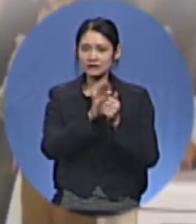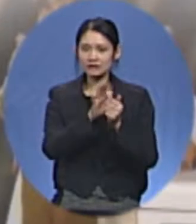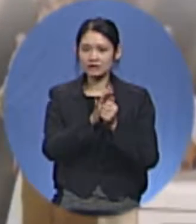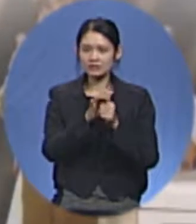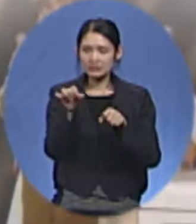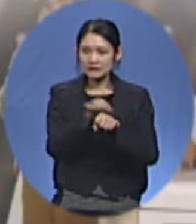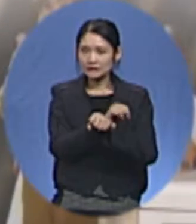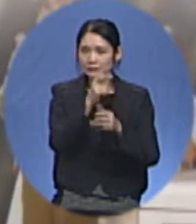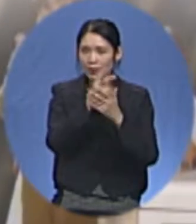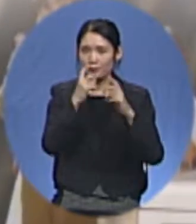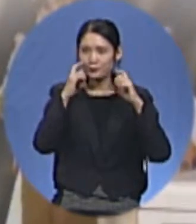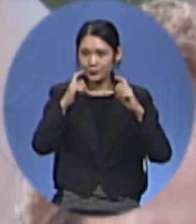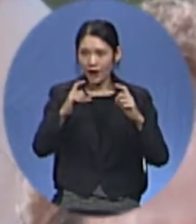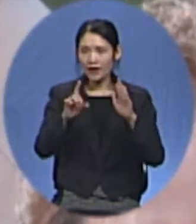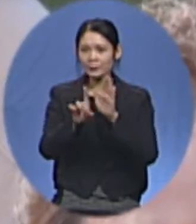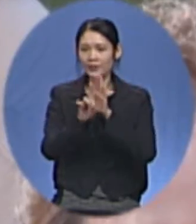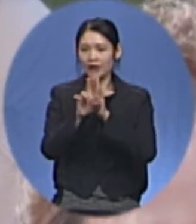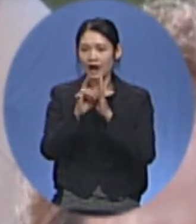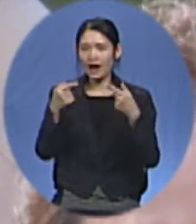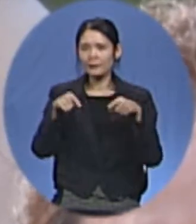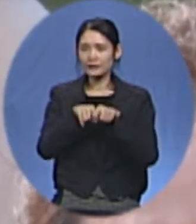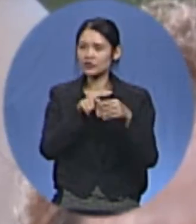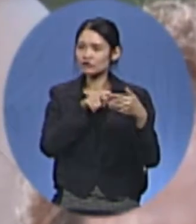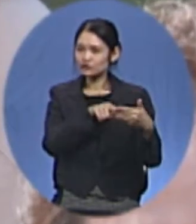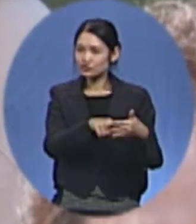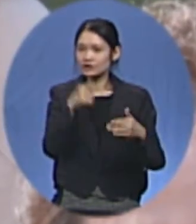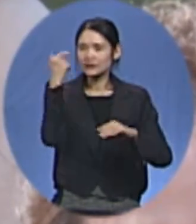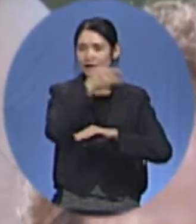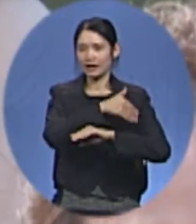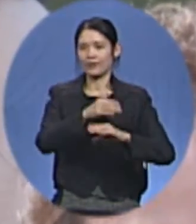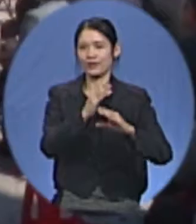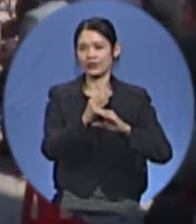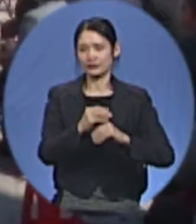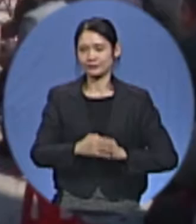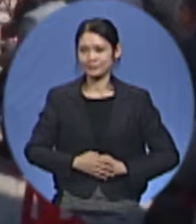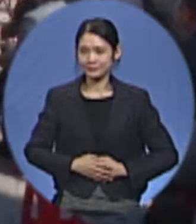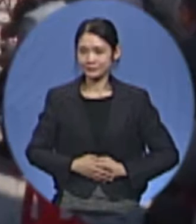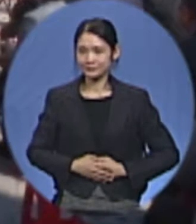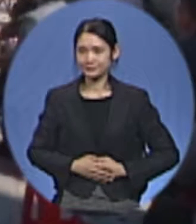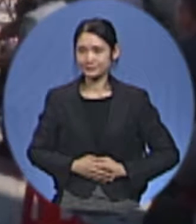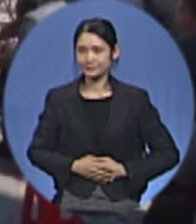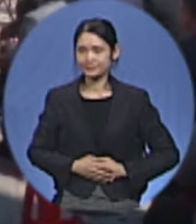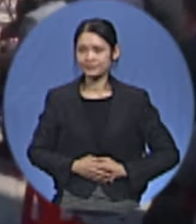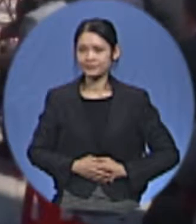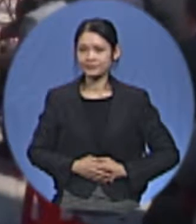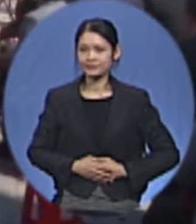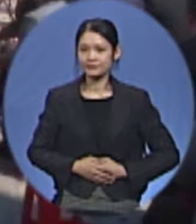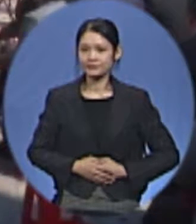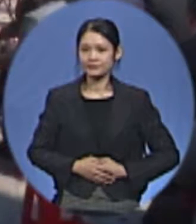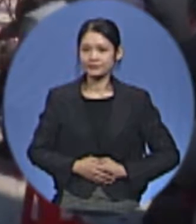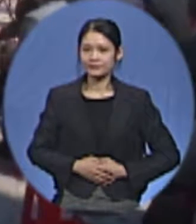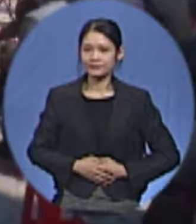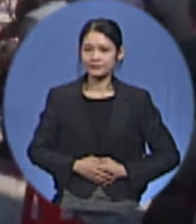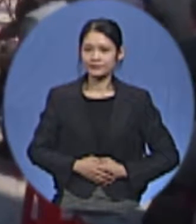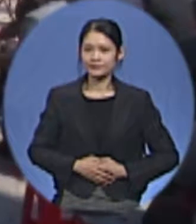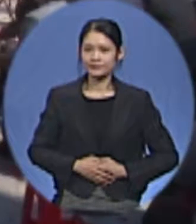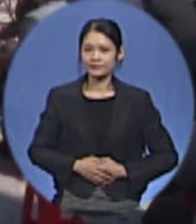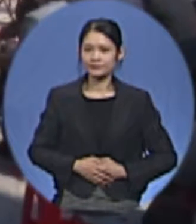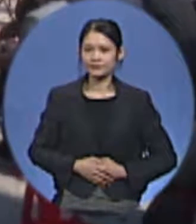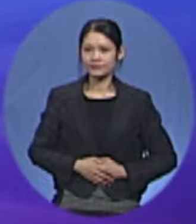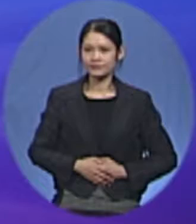특별법 개정을 위한 공청회도 함께 추진될 예정입니다. 복지TV 뉴스 김영솔입니다.